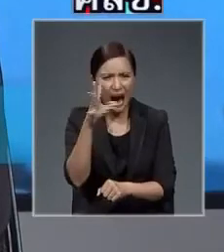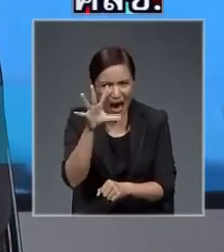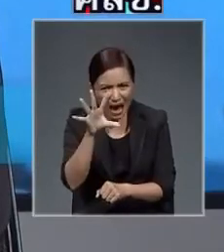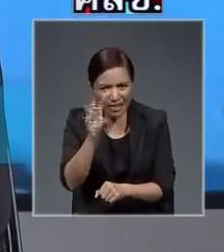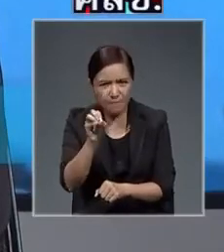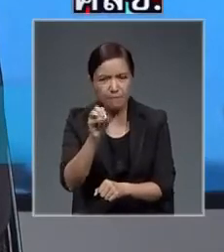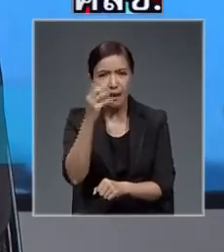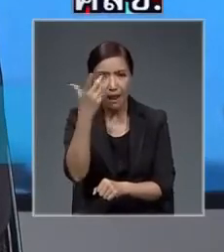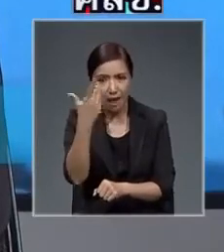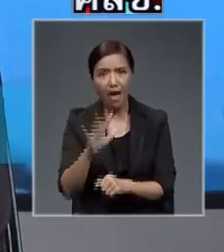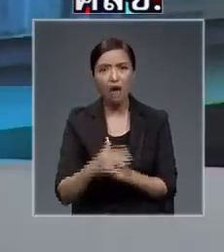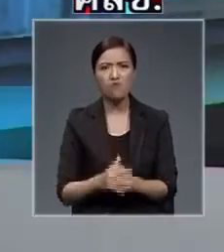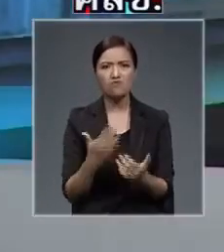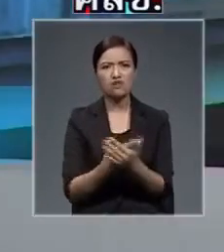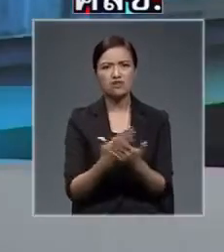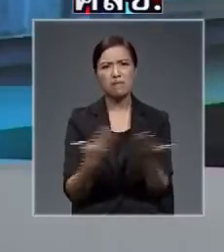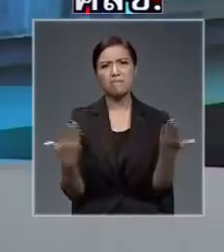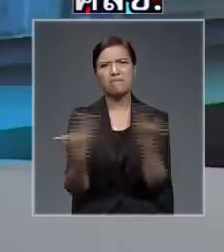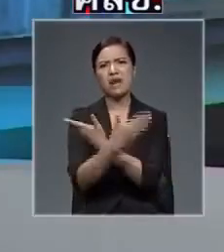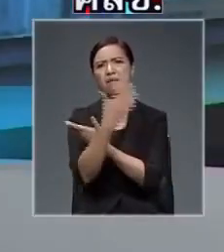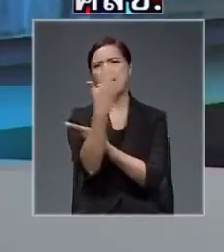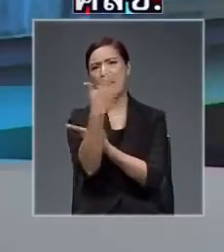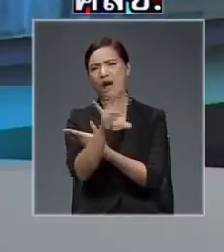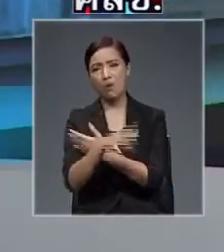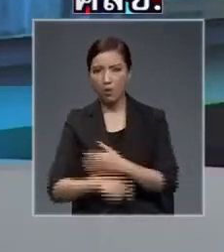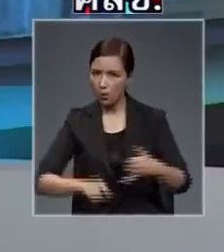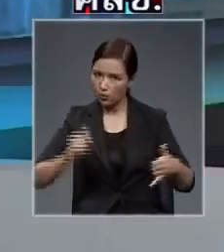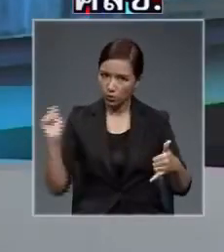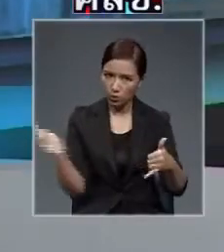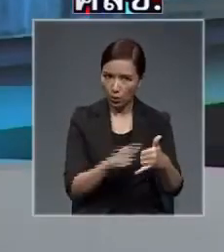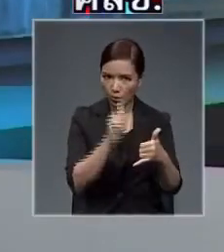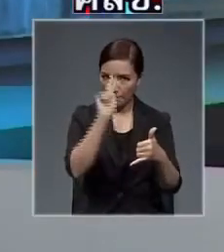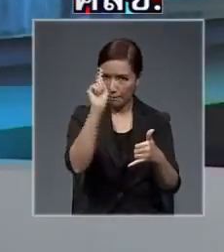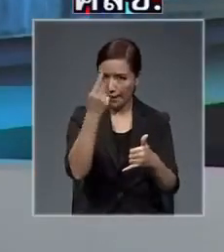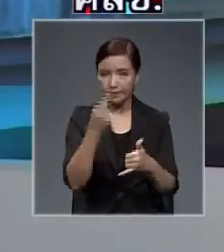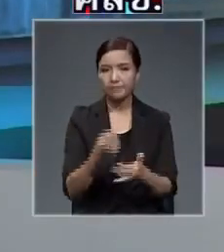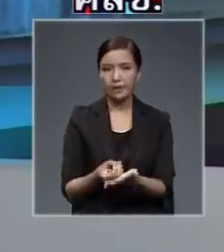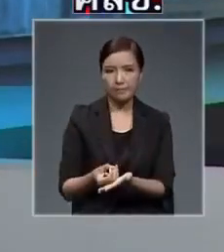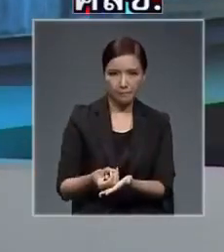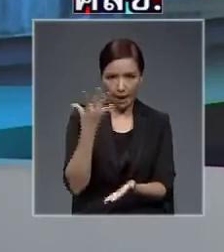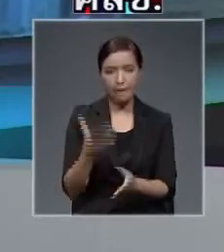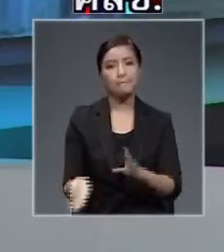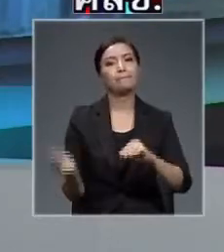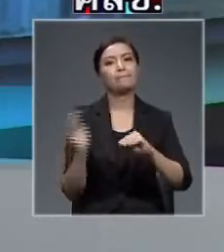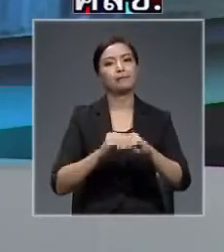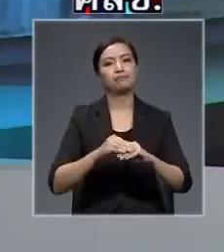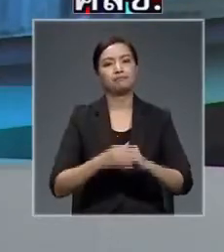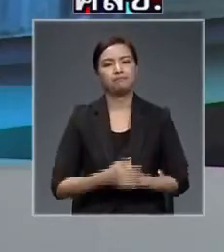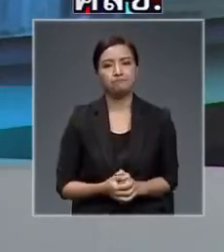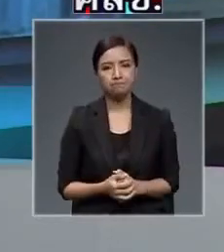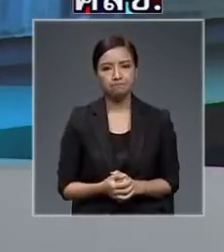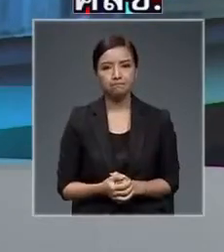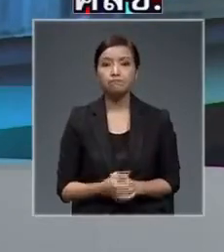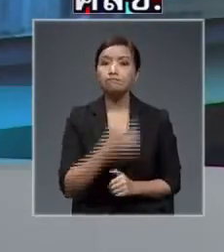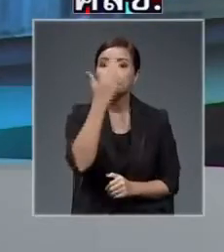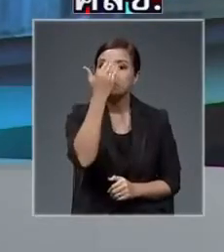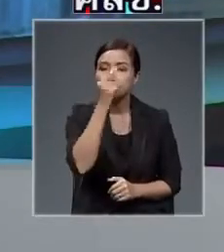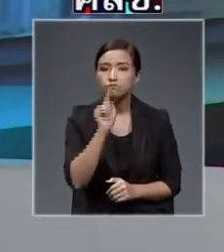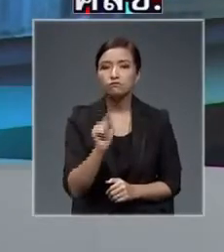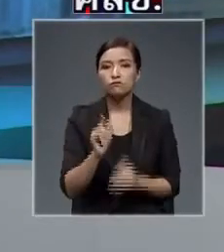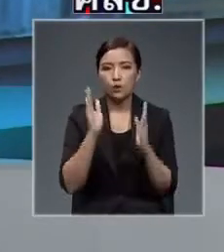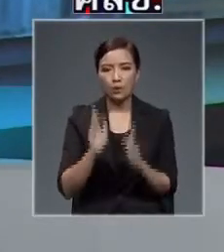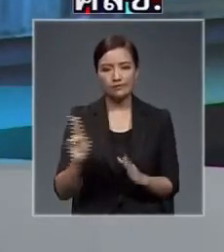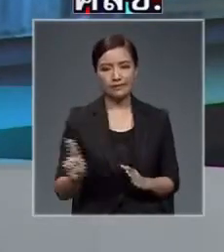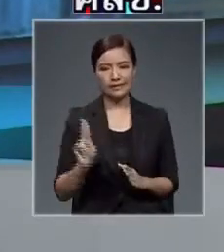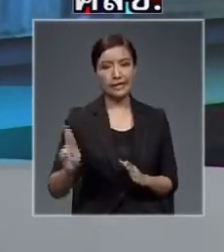ค่าเปลี่ยนไปเยอะนะคะโทษเราตั้งไว้ให้สูงหน่อยเนี่ยเพื่อที่ว่าผู้ใช้ง